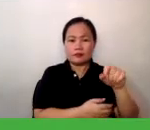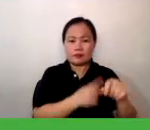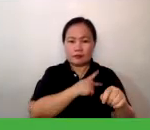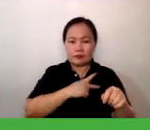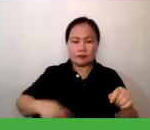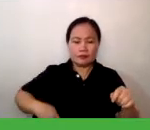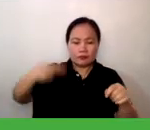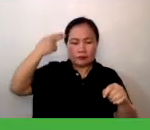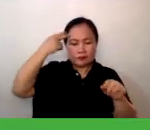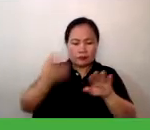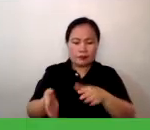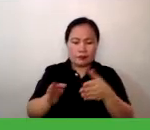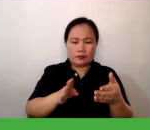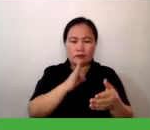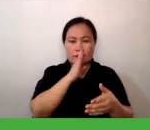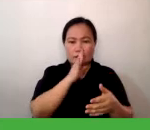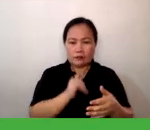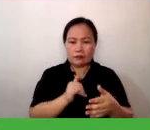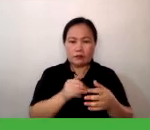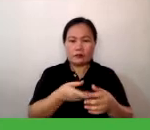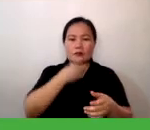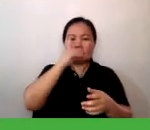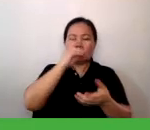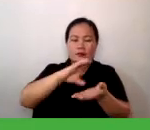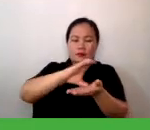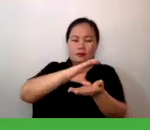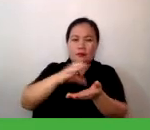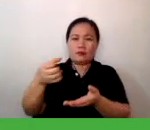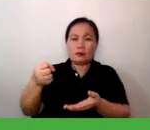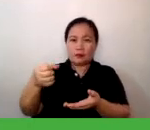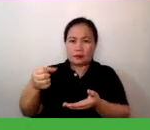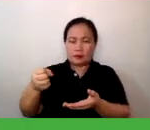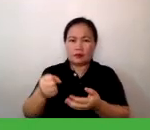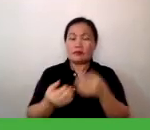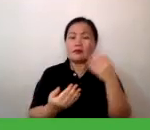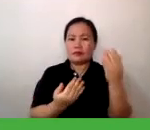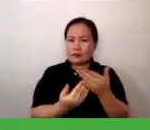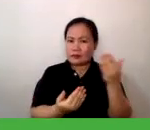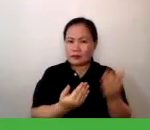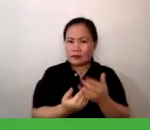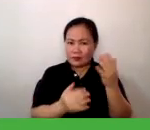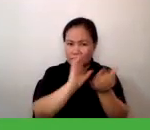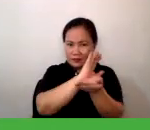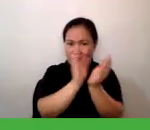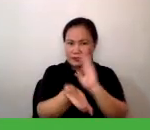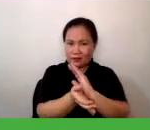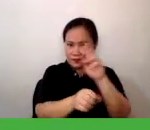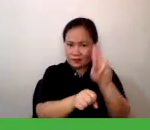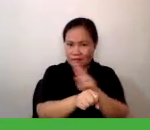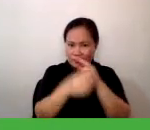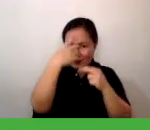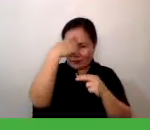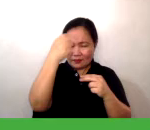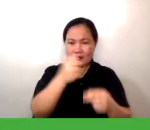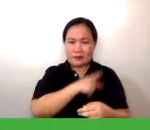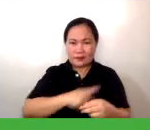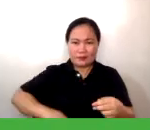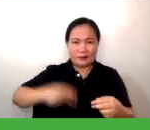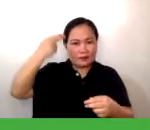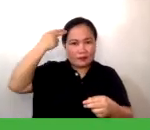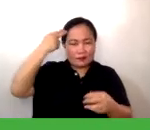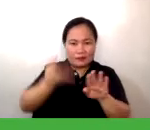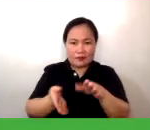Henry died by drinking chocolate milk, madali nating mako-convert ang mga units of measure sa ating